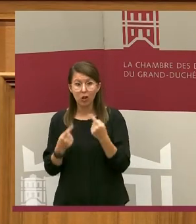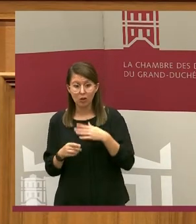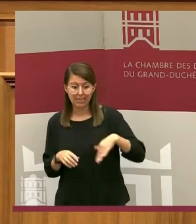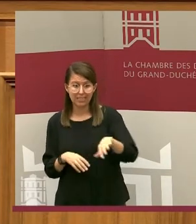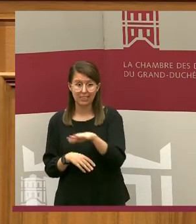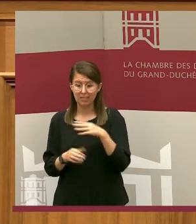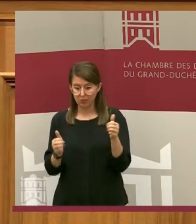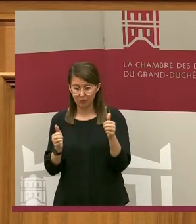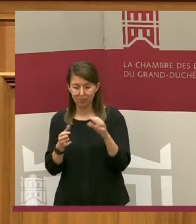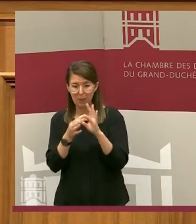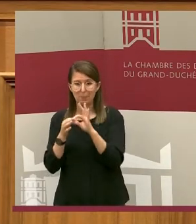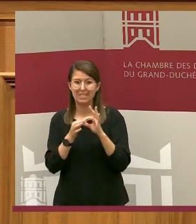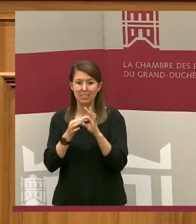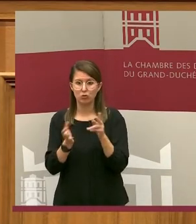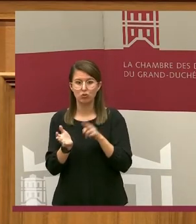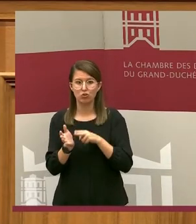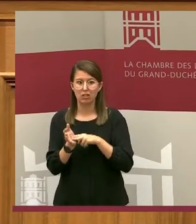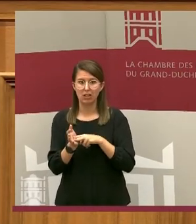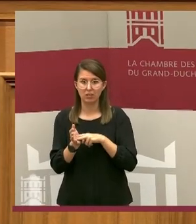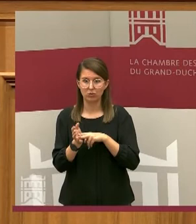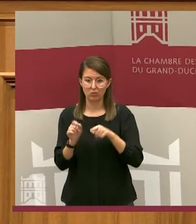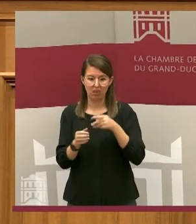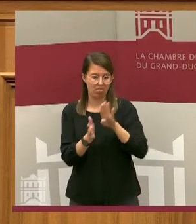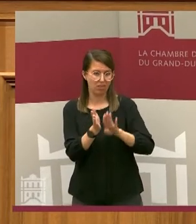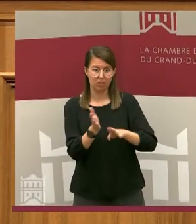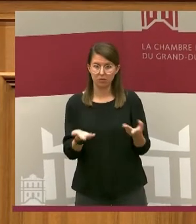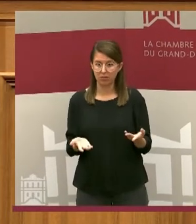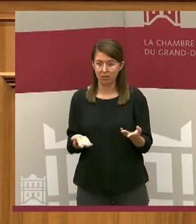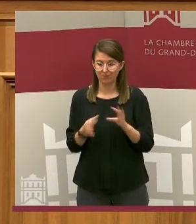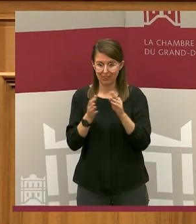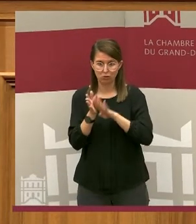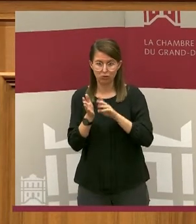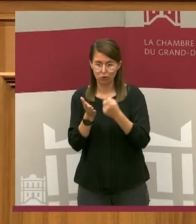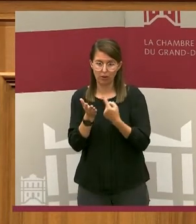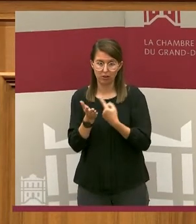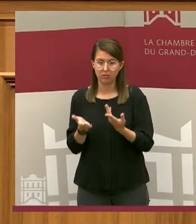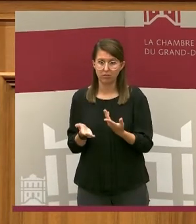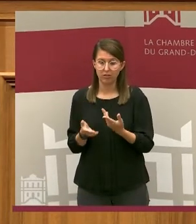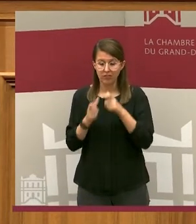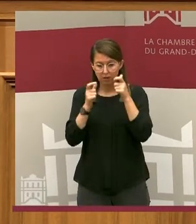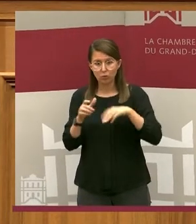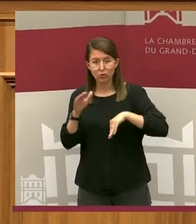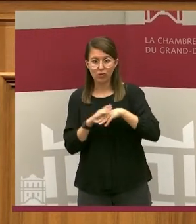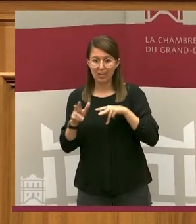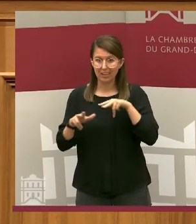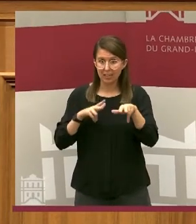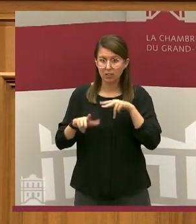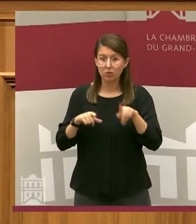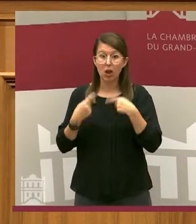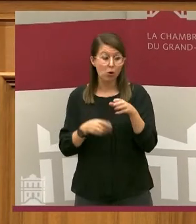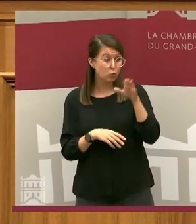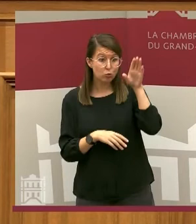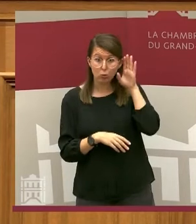seinen Beziehungsstatus fiskalisch diskriminiert wird. Eine verantwortungsvolle Regierung lauscht die Bürgerinnen und Bürger